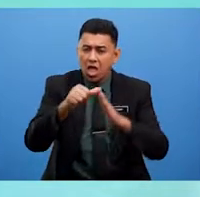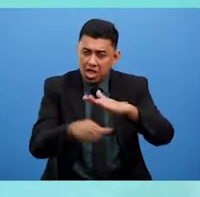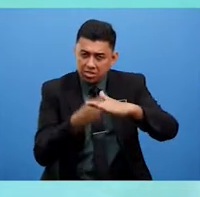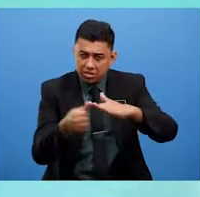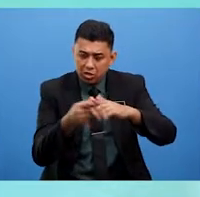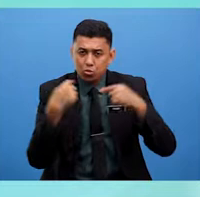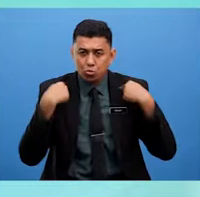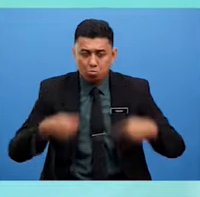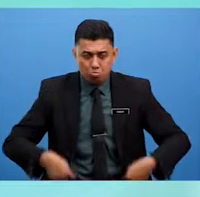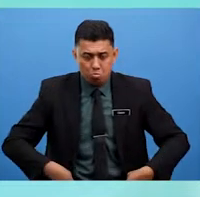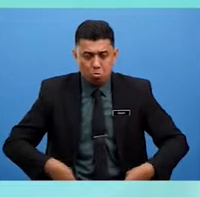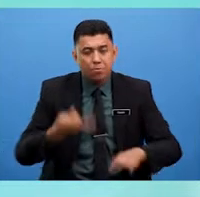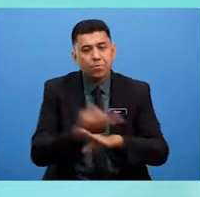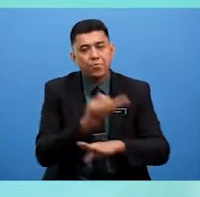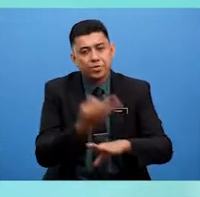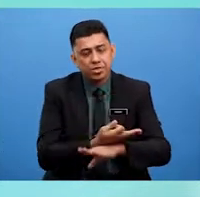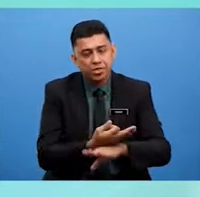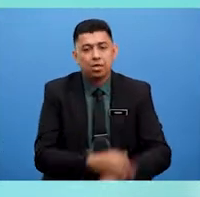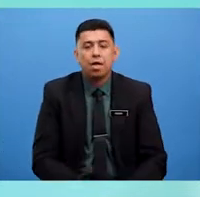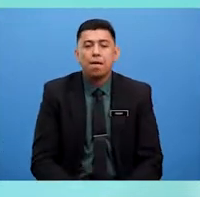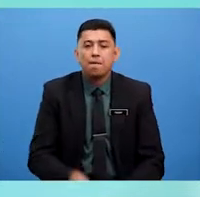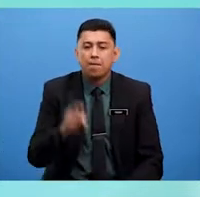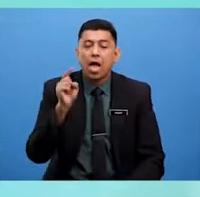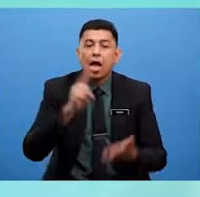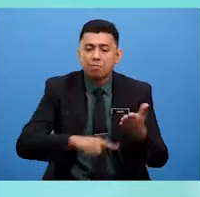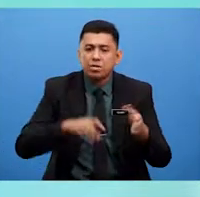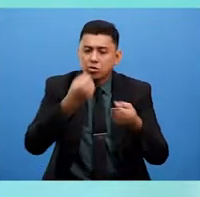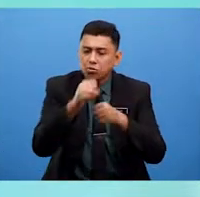segi senaman dan keperluan fizikal sukan yang dilatih.